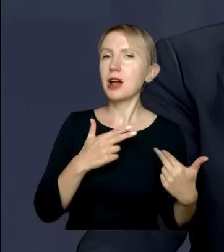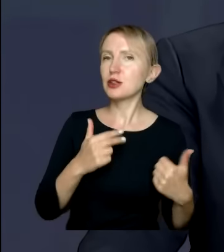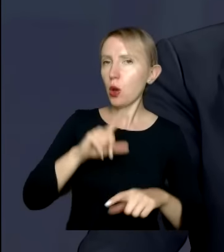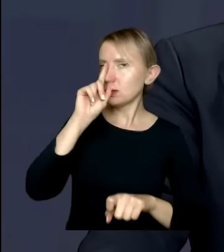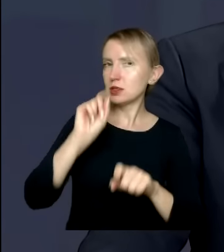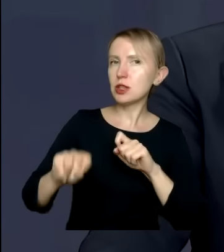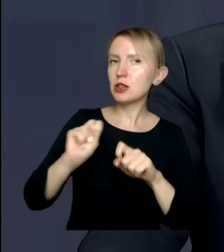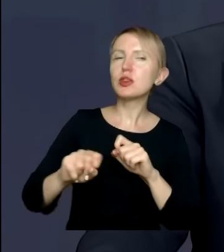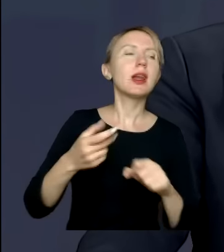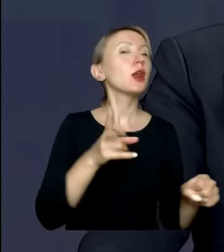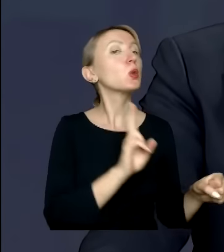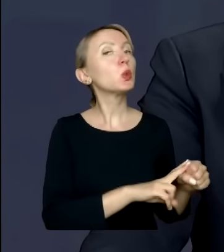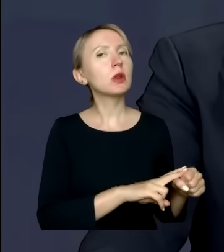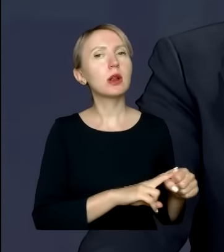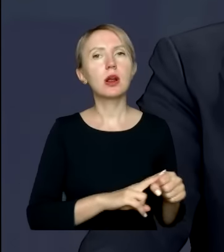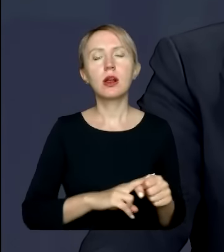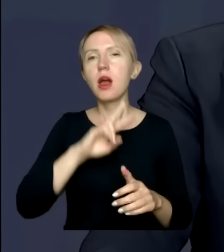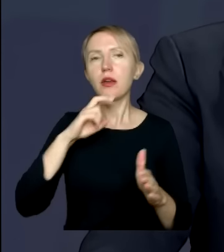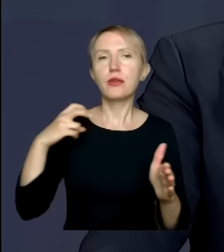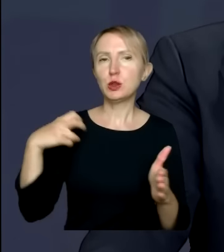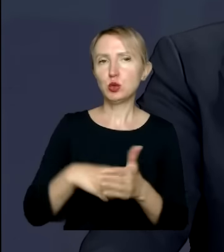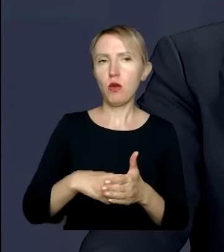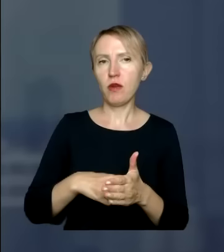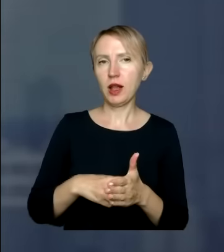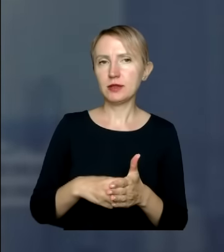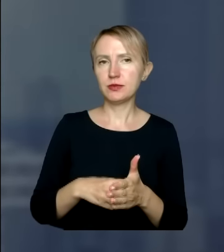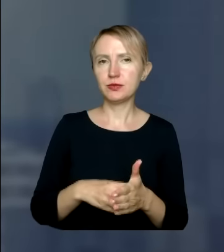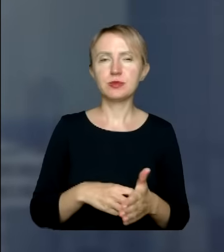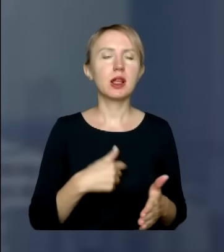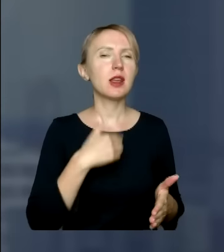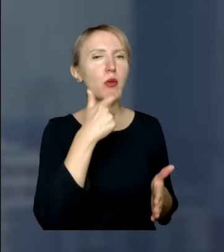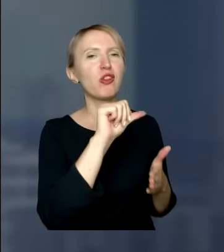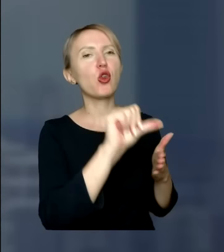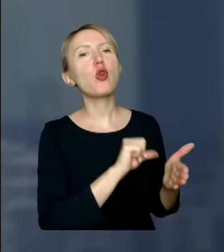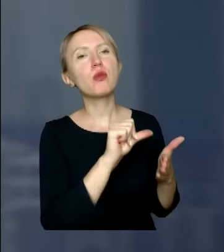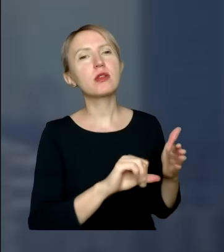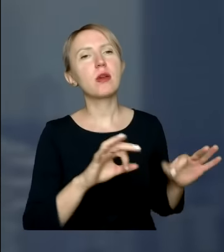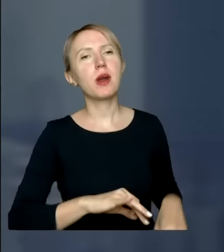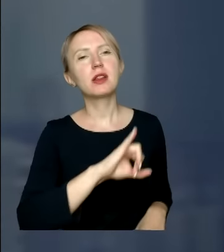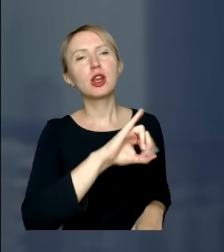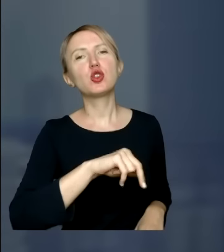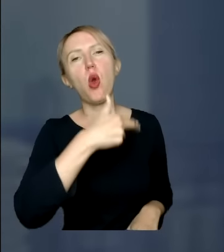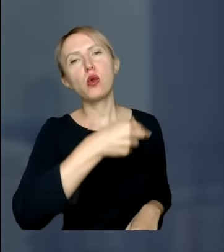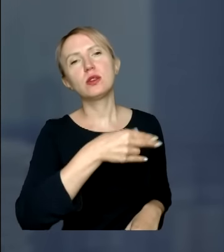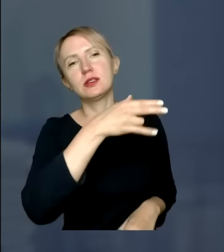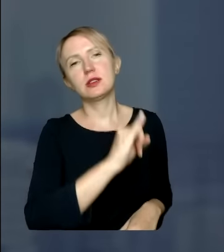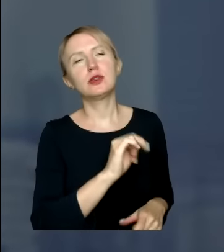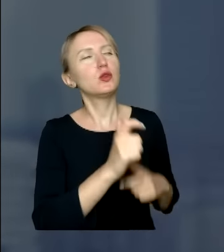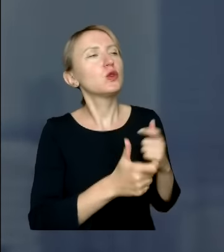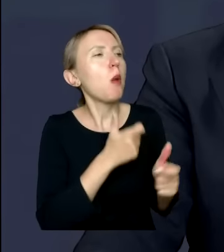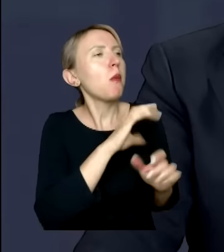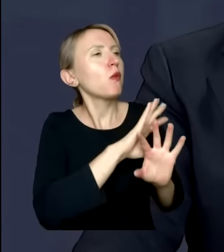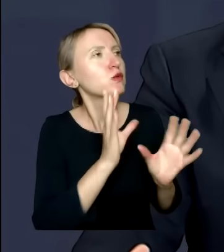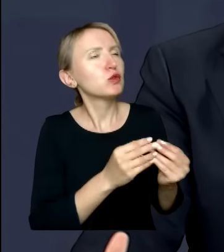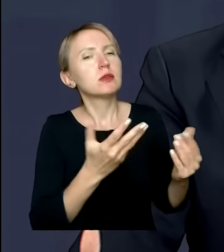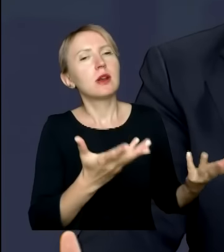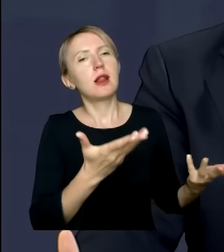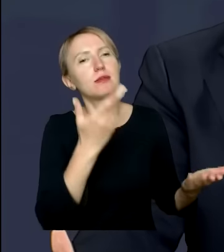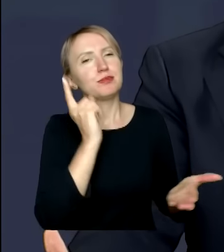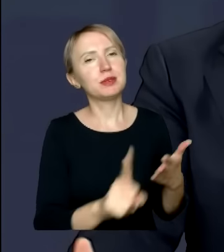której wizowej wizowej ja mówię o kopertowej gdzie pan joński po prostu robi co mó natomiast